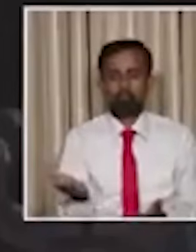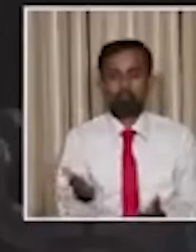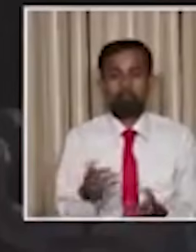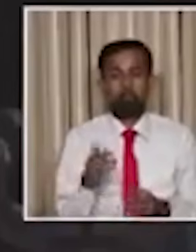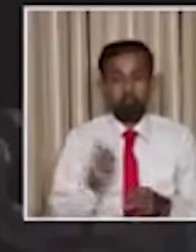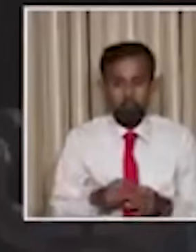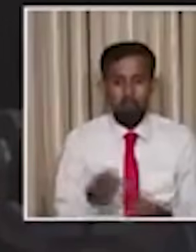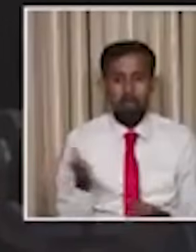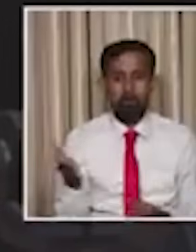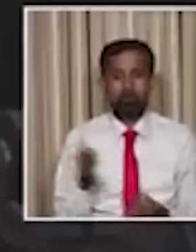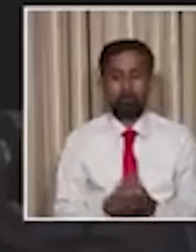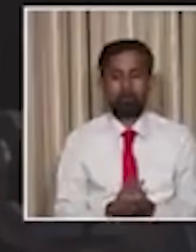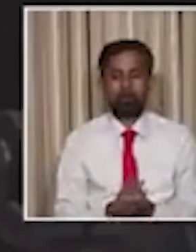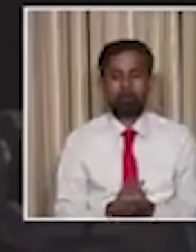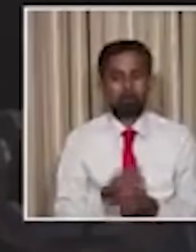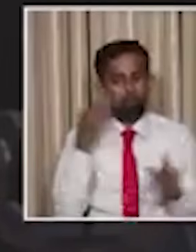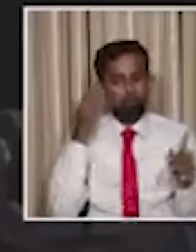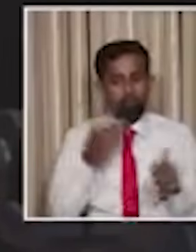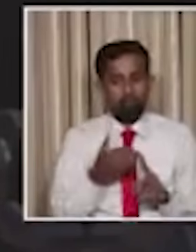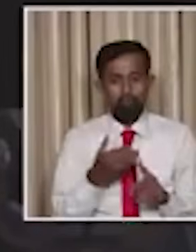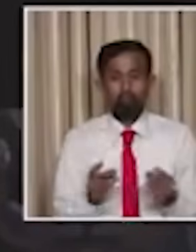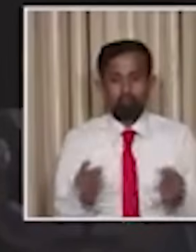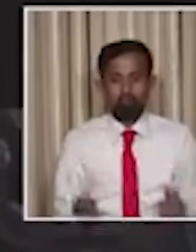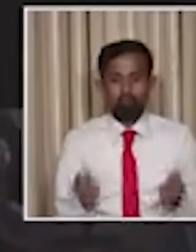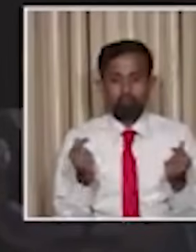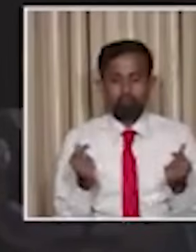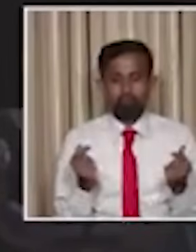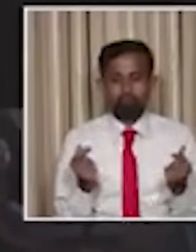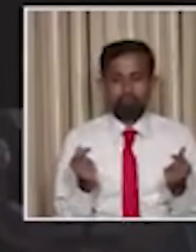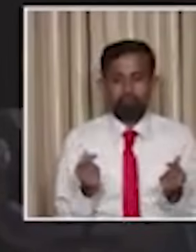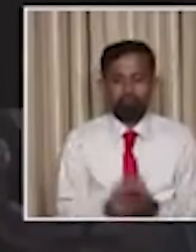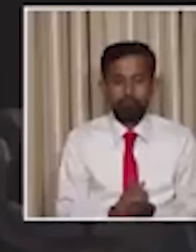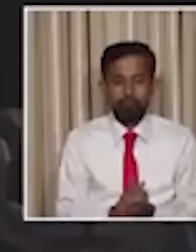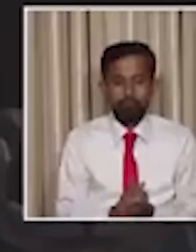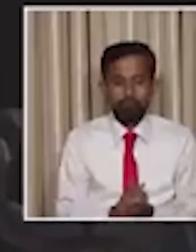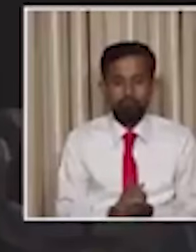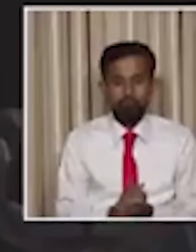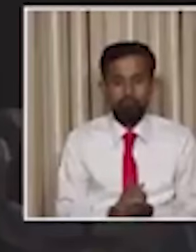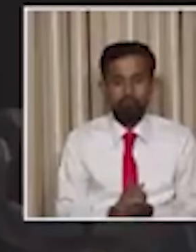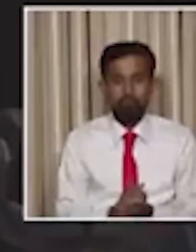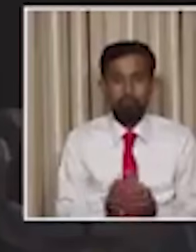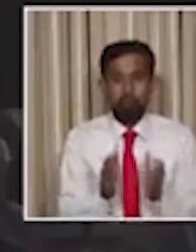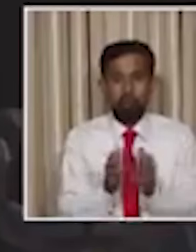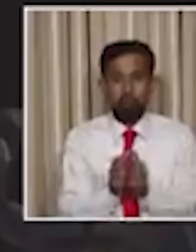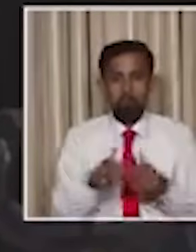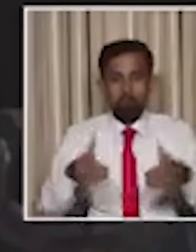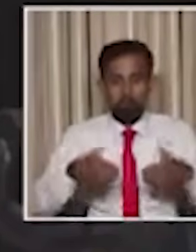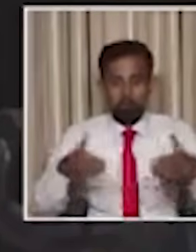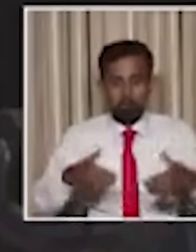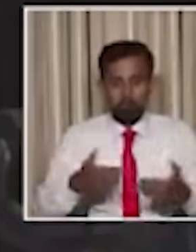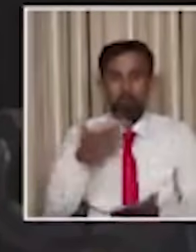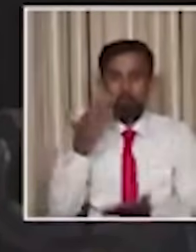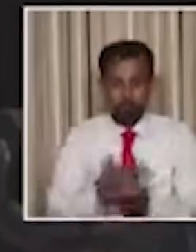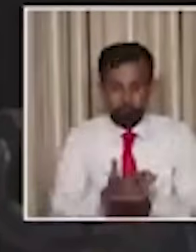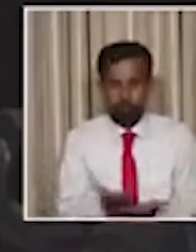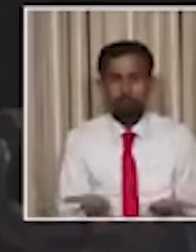இதனாலே பாதிக்கப்படக்கூடிய நிலைமை இருக்கின்றது. உடனடியாக இந்த மண்ணகழ்வுக்கான அனுமதி ரத்து செய்யப்பட வேண்டும். அங்கே வீணான ஒரு பதட்ட நிலை, குழப்ப